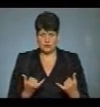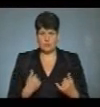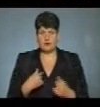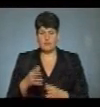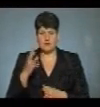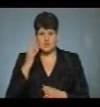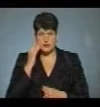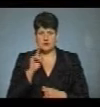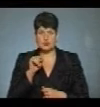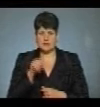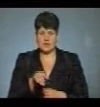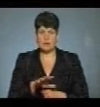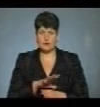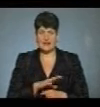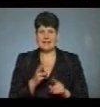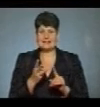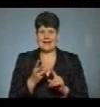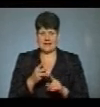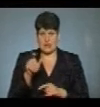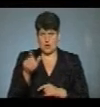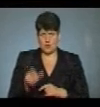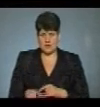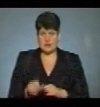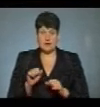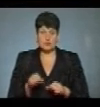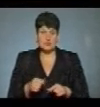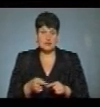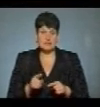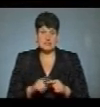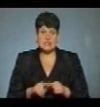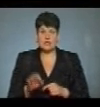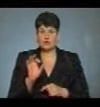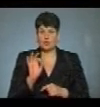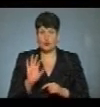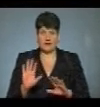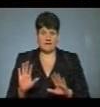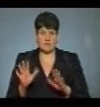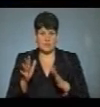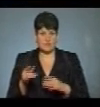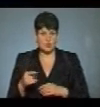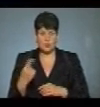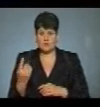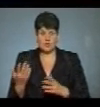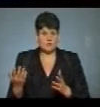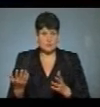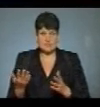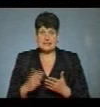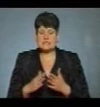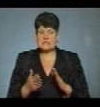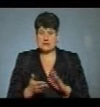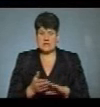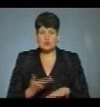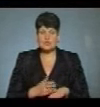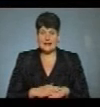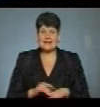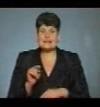що там була третя людина, можливо, це так званий нульовий випадок Тернопільської області. Ситуація ускладнюється